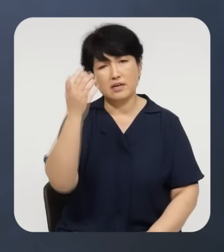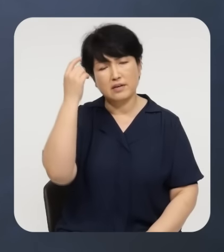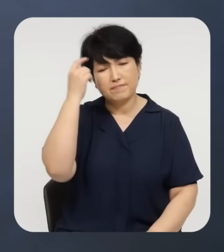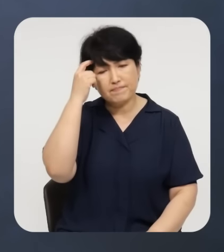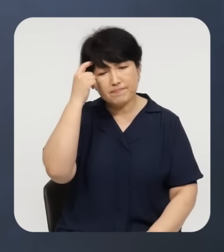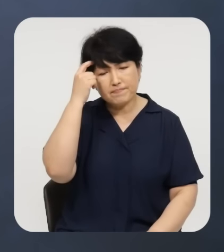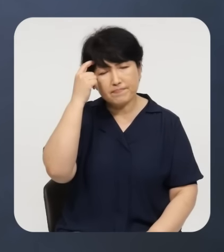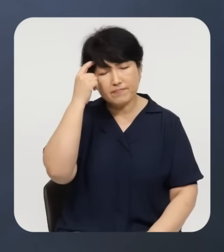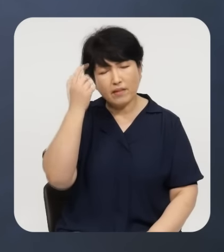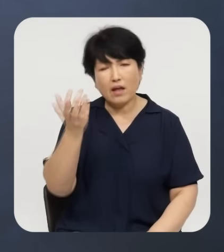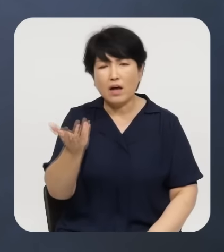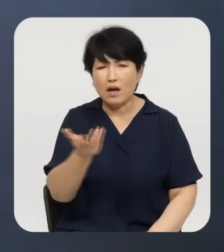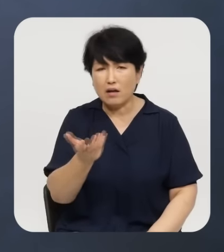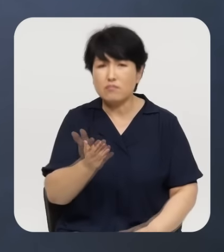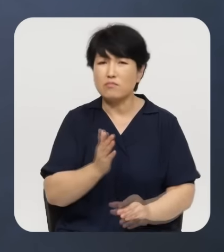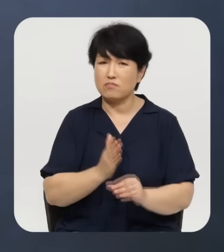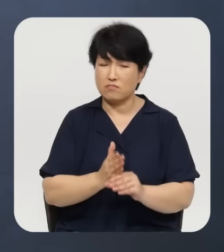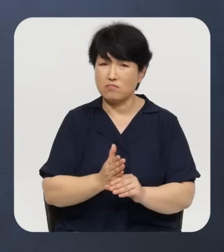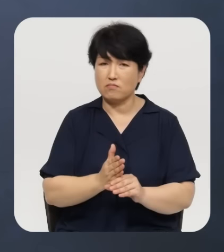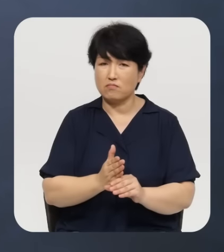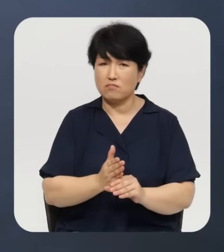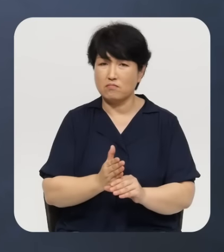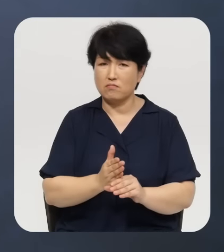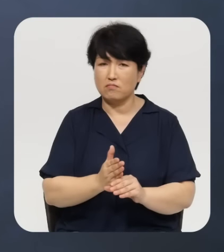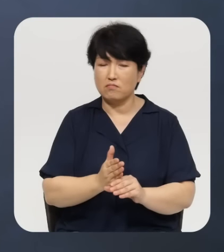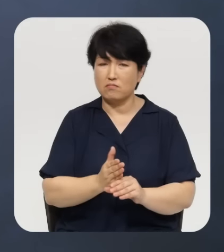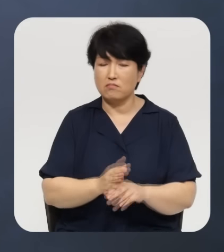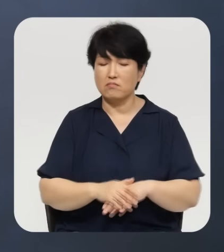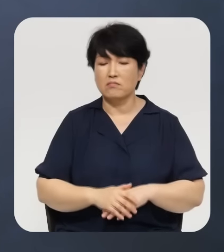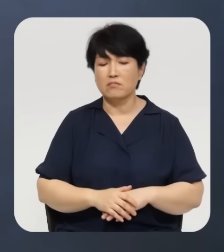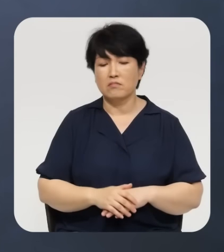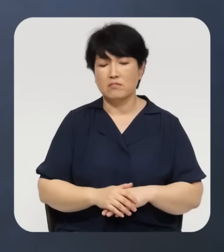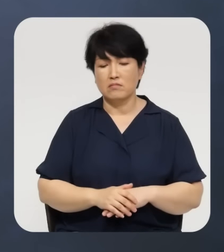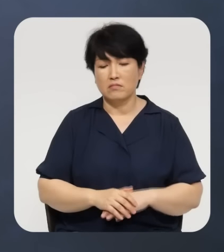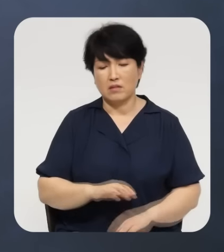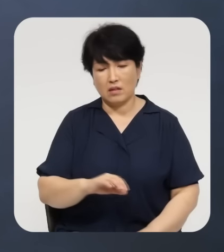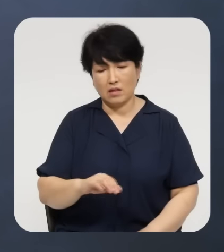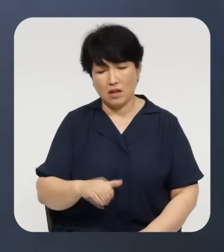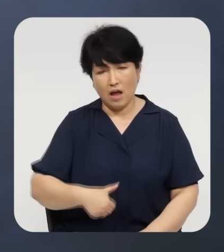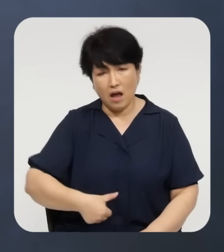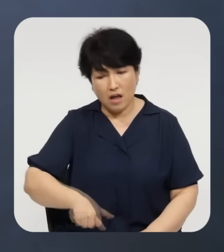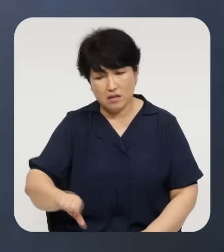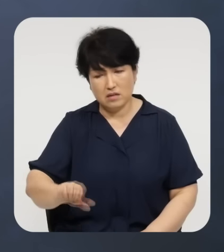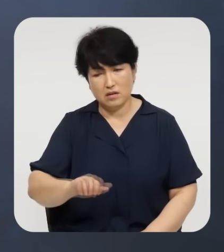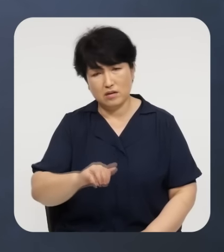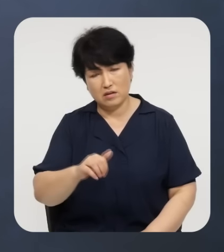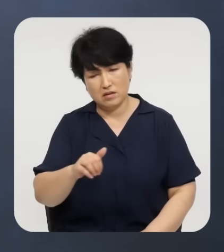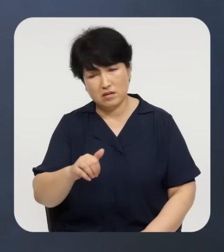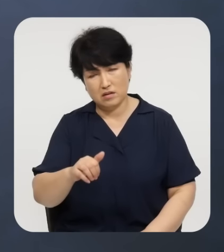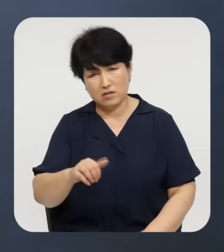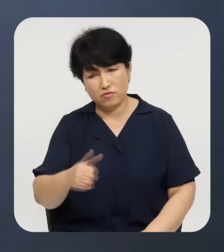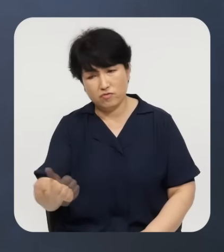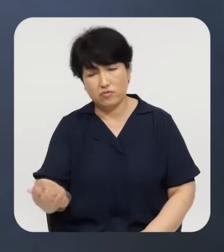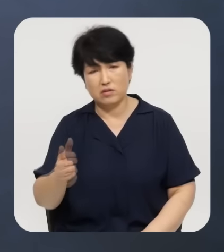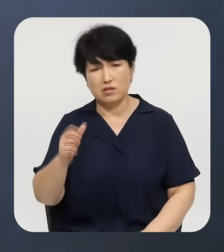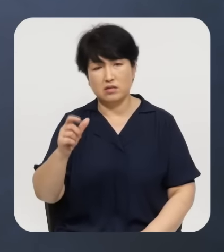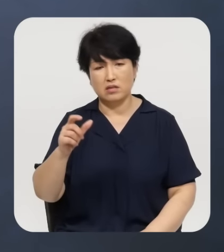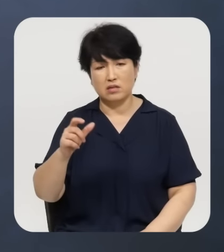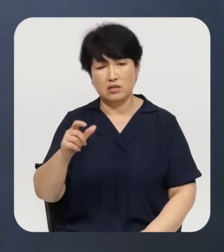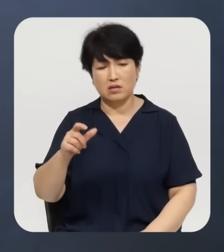정신질환 상태다. 이걸 인정을 해야 돼. 내가 지금 아이가 죽는